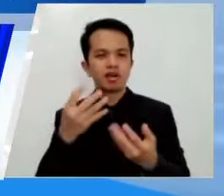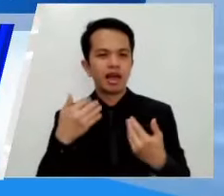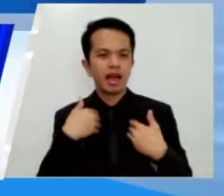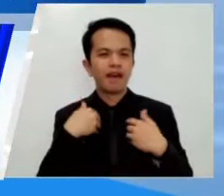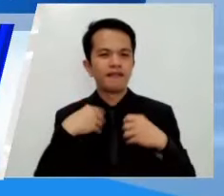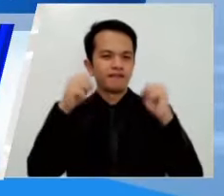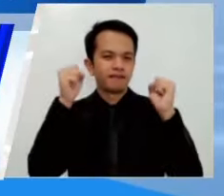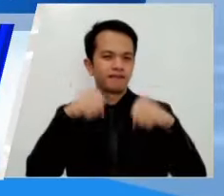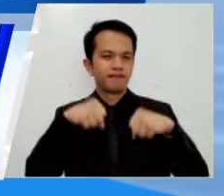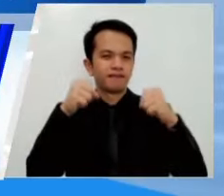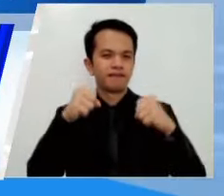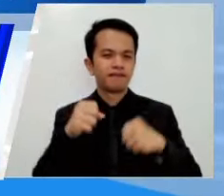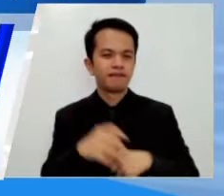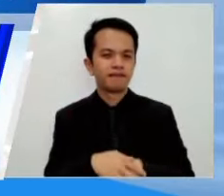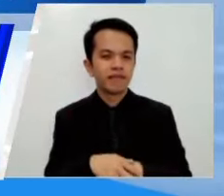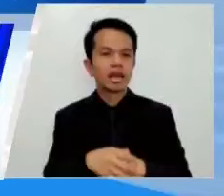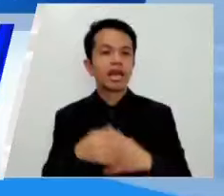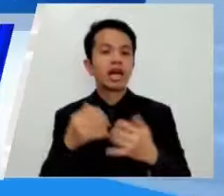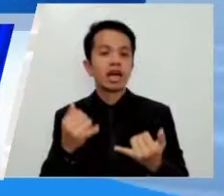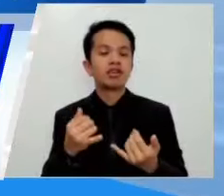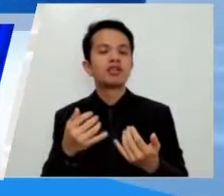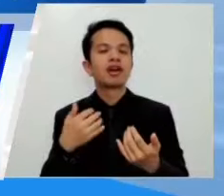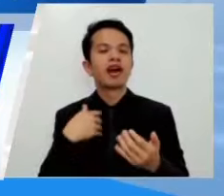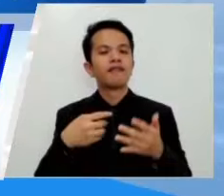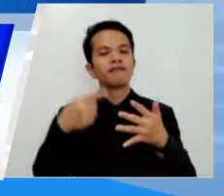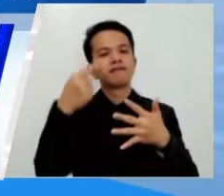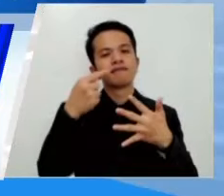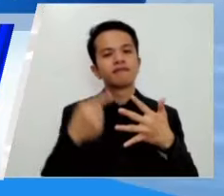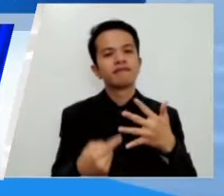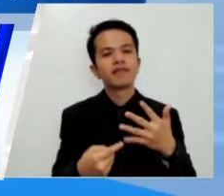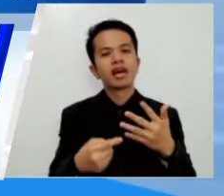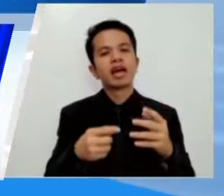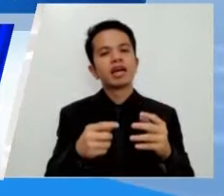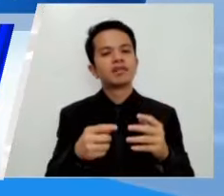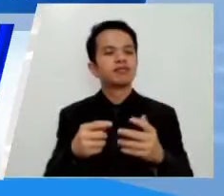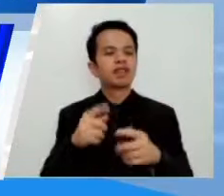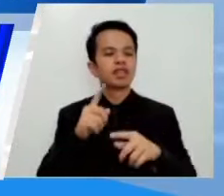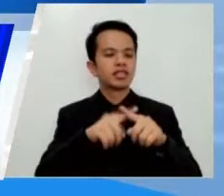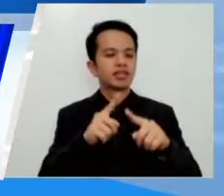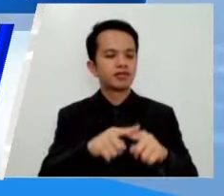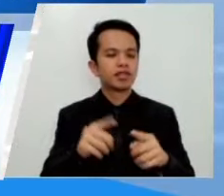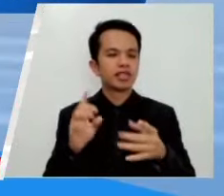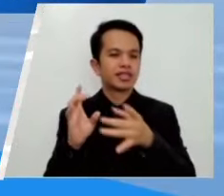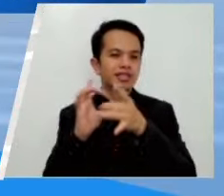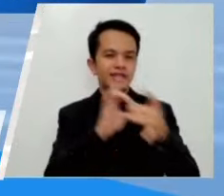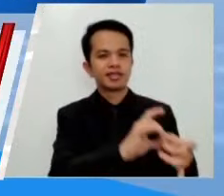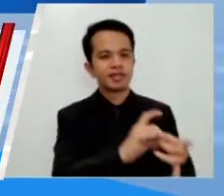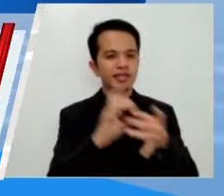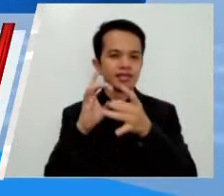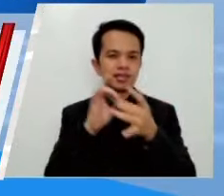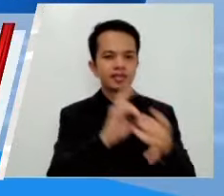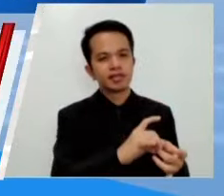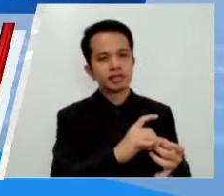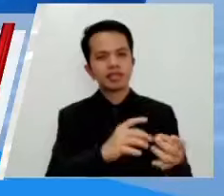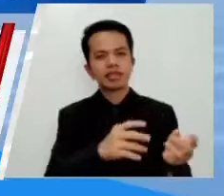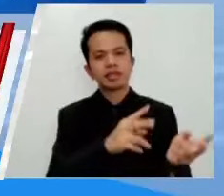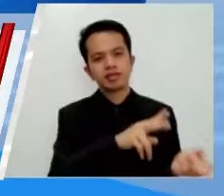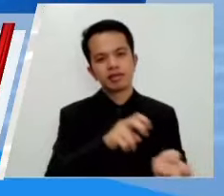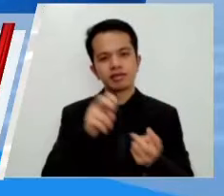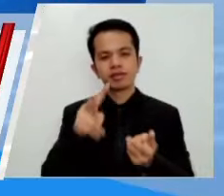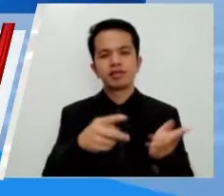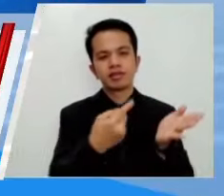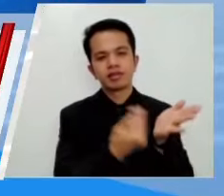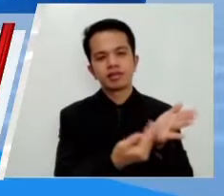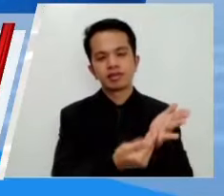agreement, ibinahagi ang mga link sa mga balita noon kaugnay nito. Ang okasyon na inanunsyo to ni Delphine Lorenzana ay